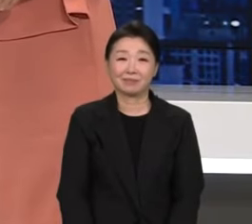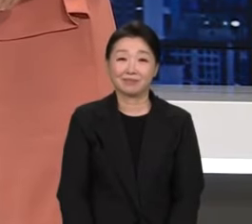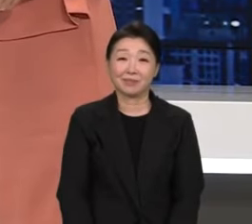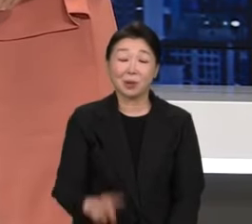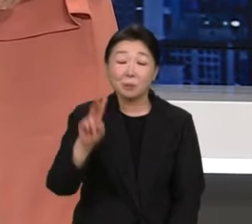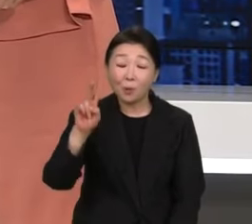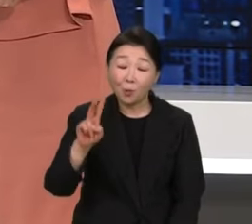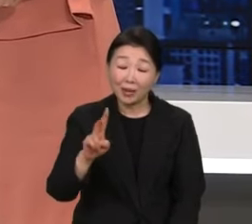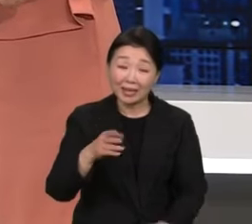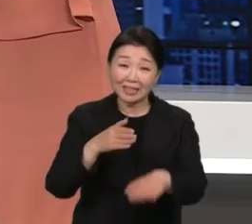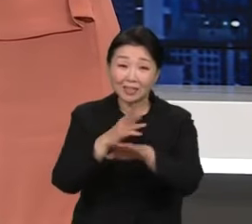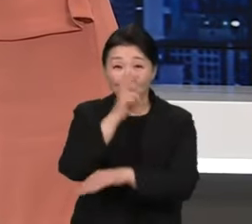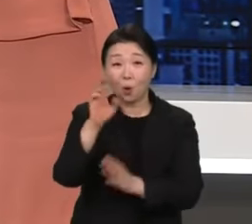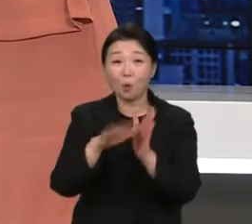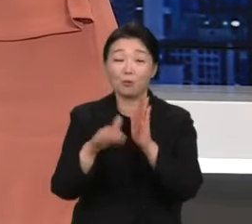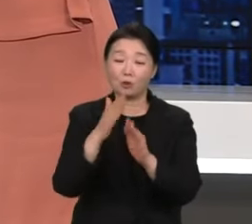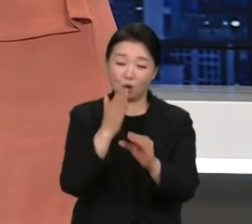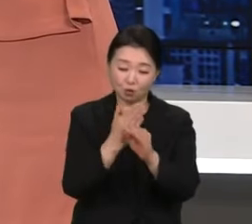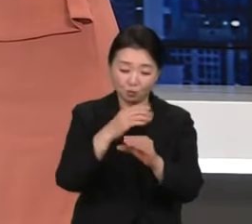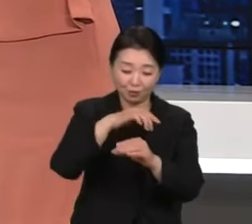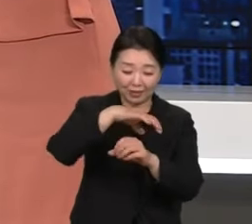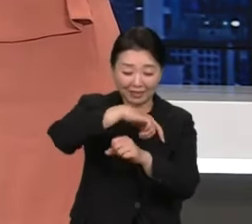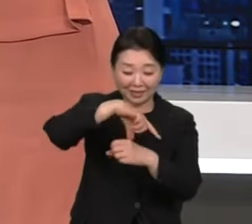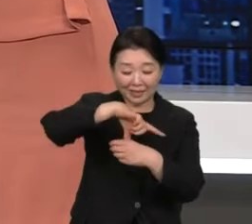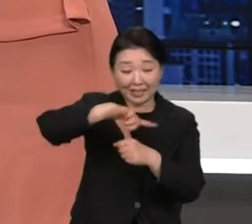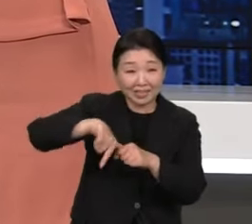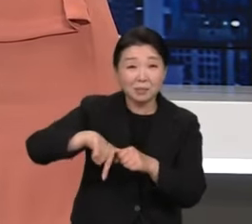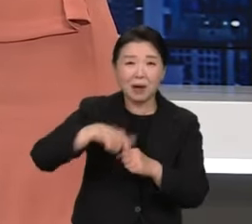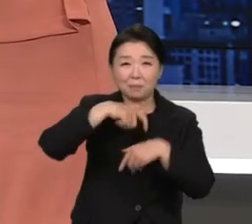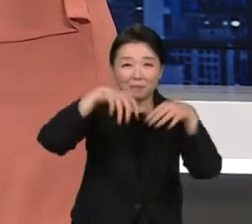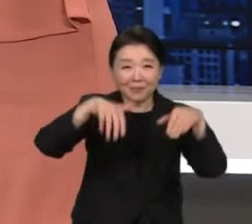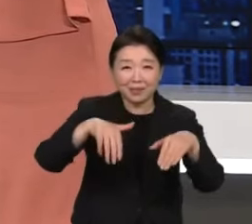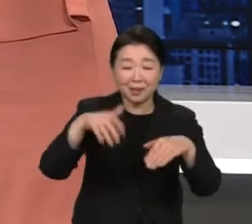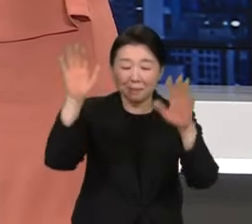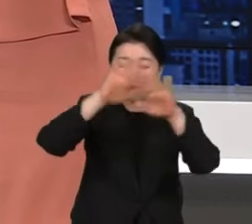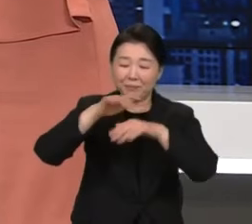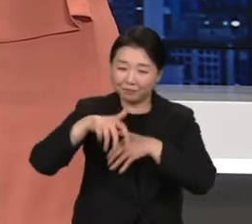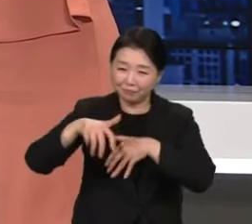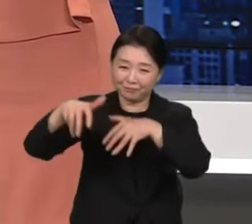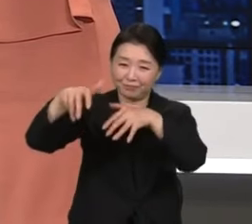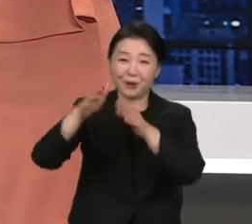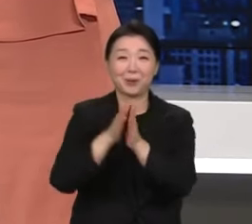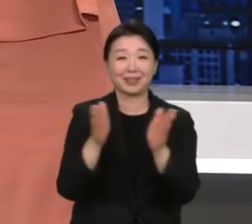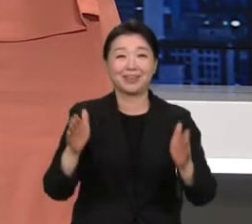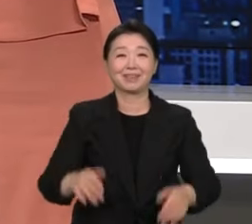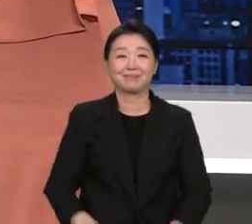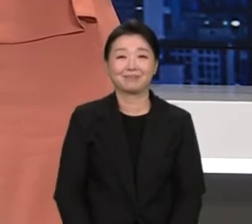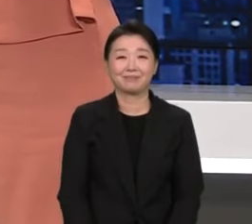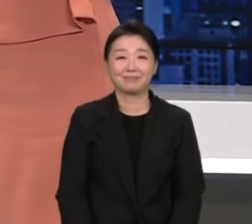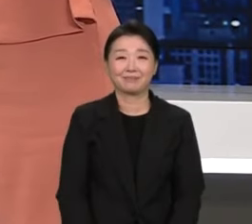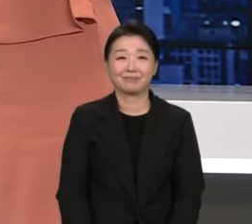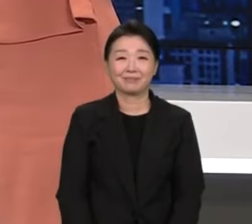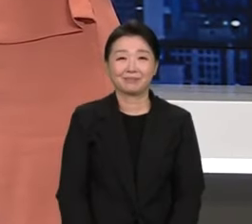모레에는 늦은 오후부터 중부지방에 비가 시작되겠고요. 밤사이 전국으로 확대되겠습니다. 날씨였습니다.